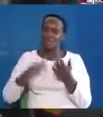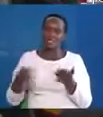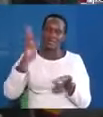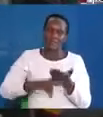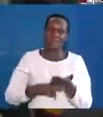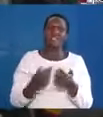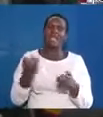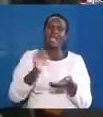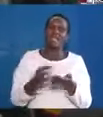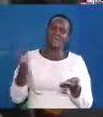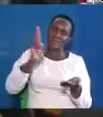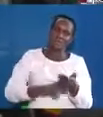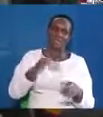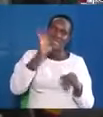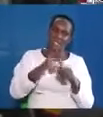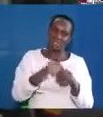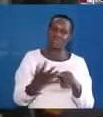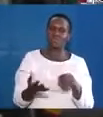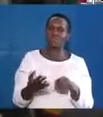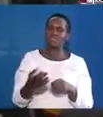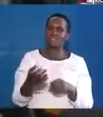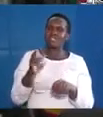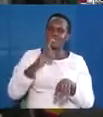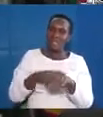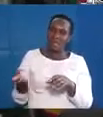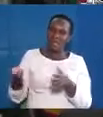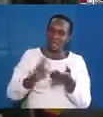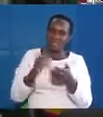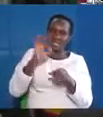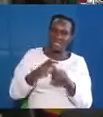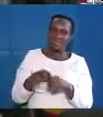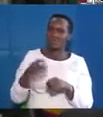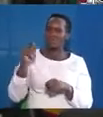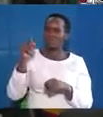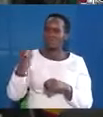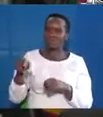Na akaambia watu wake wasipige kura. Basi sisi tukaendelea.